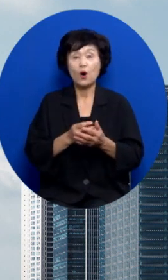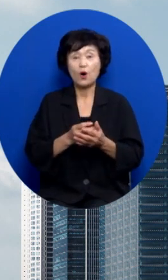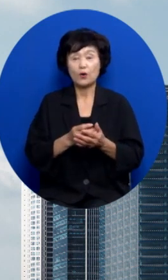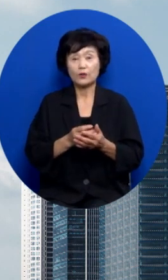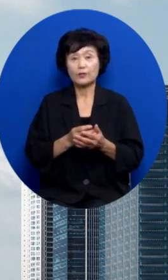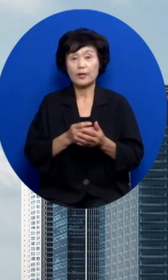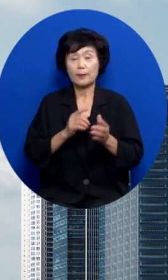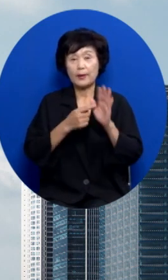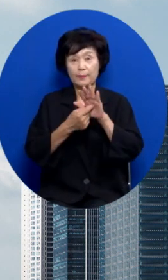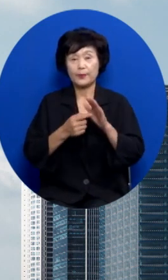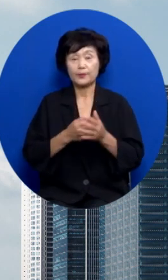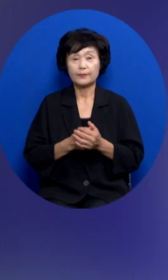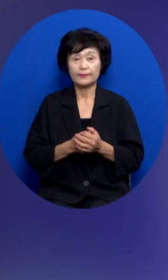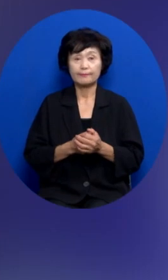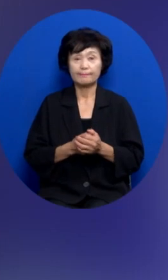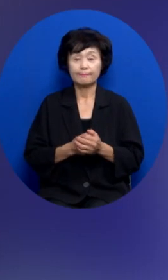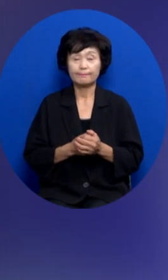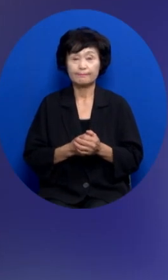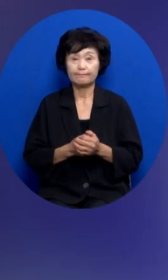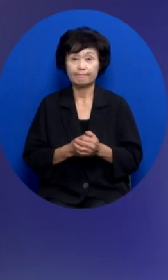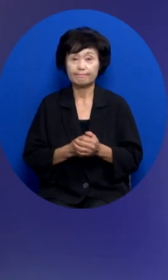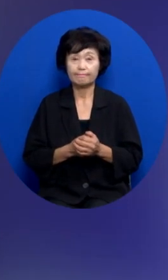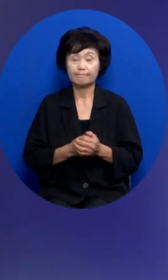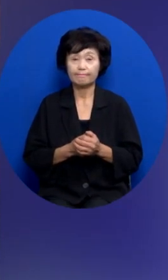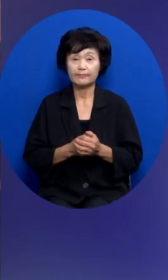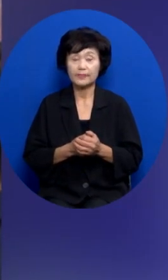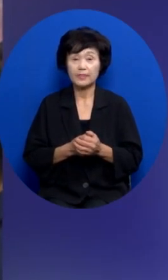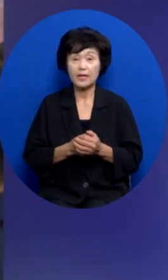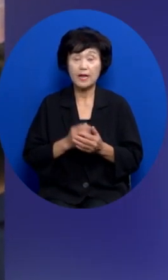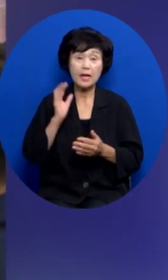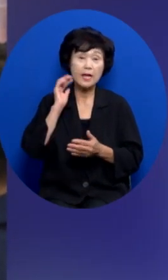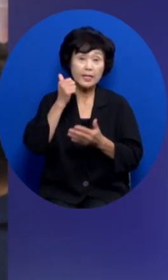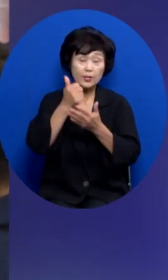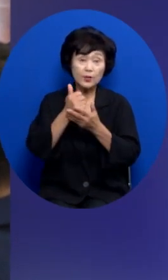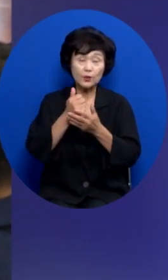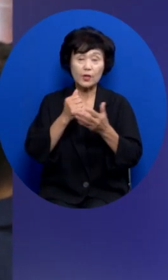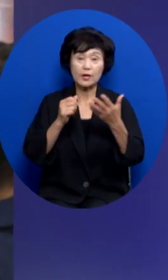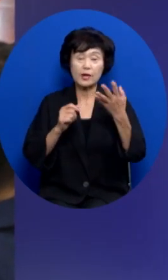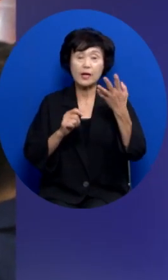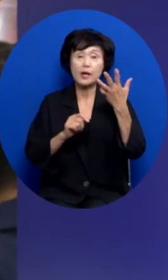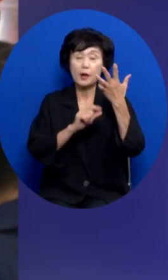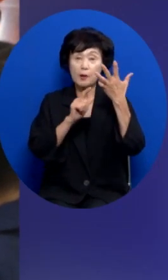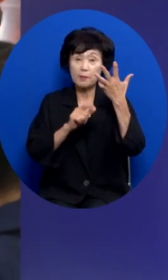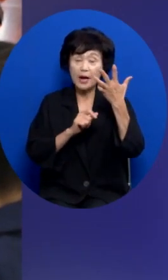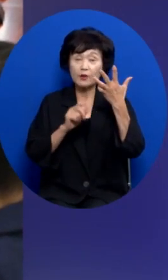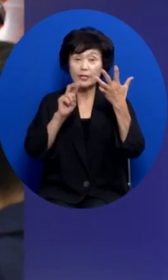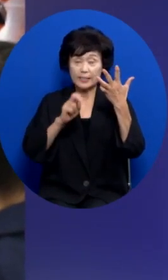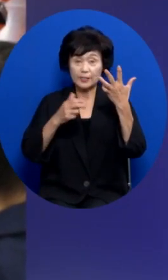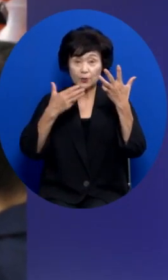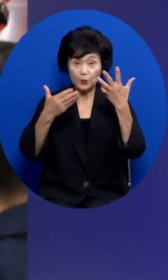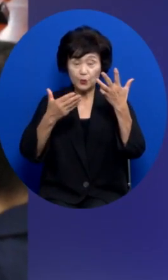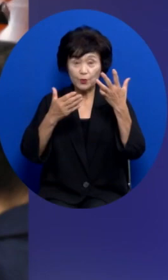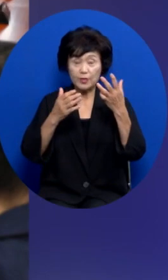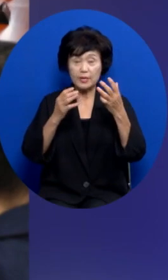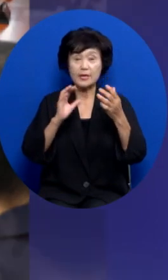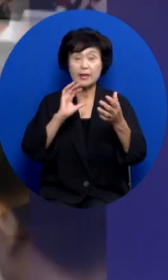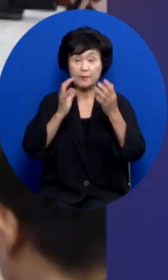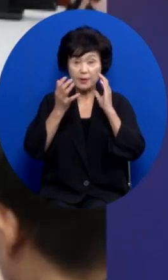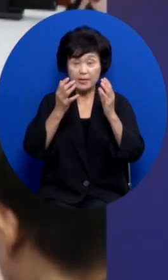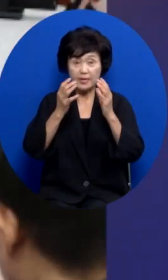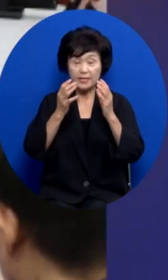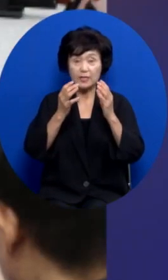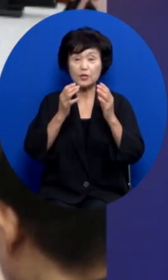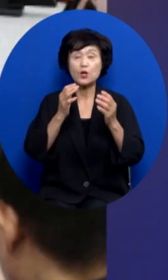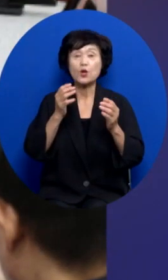지급하겠다고 밝혔습니다. 윤 대통령은 지난 29일 열린 제36회 국무회의에서